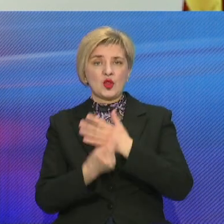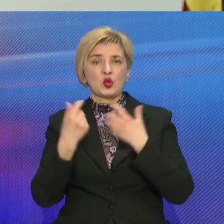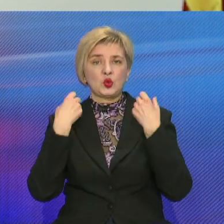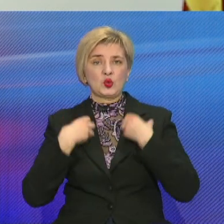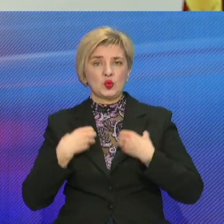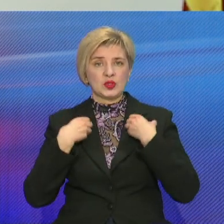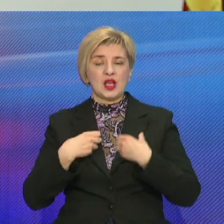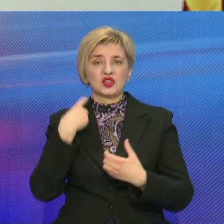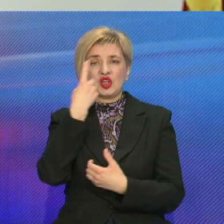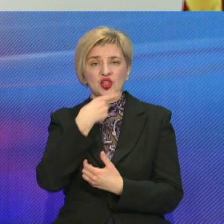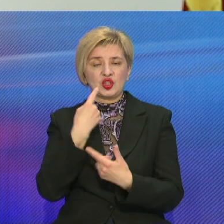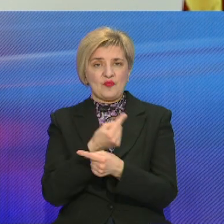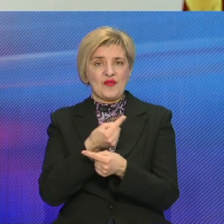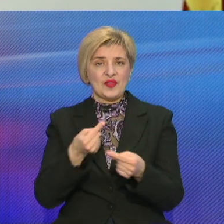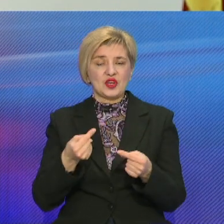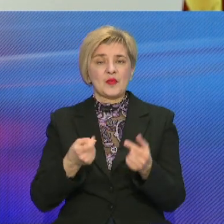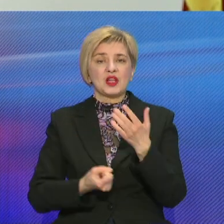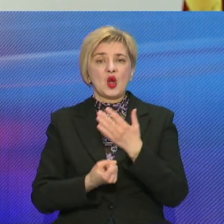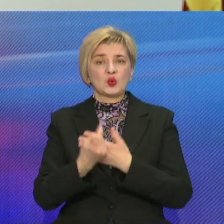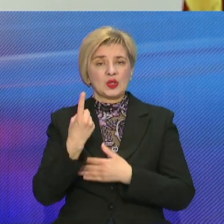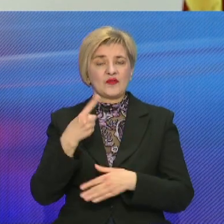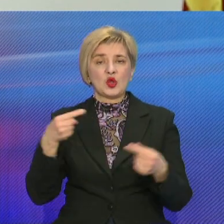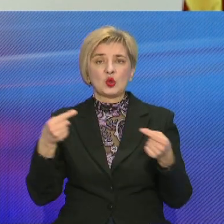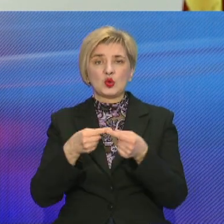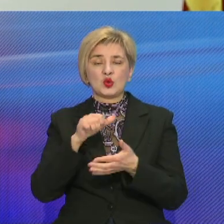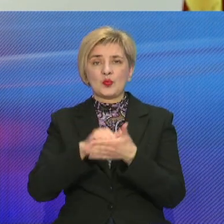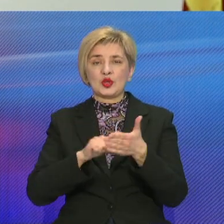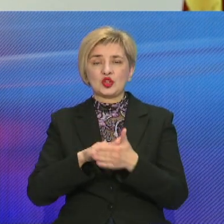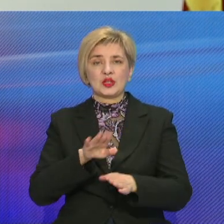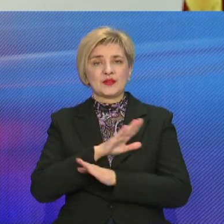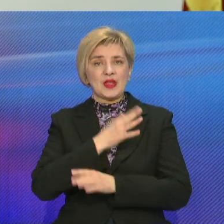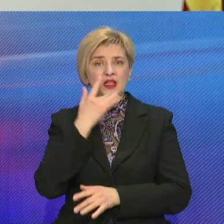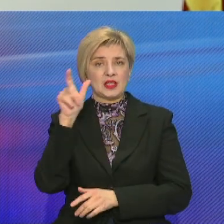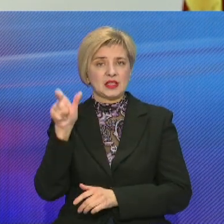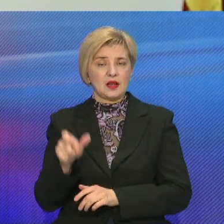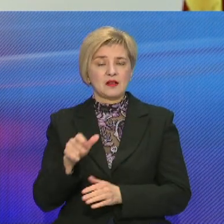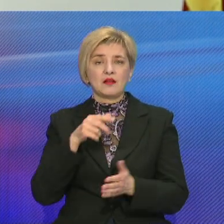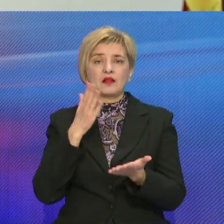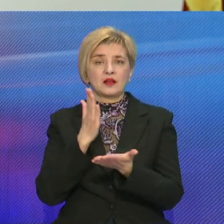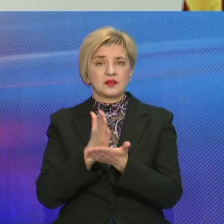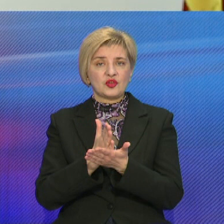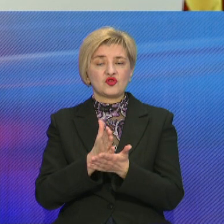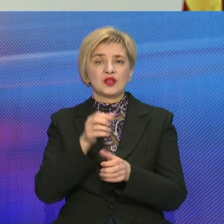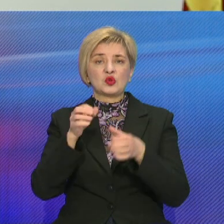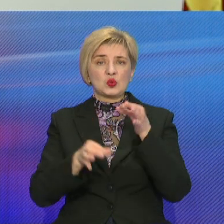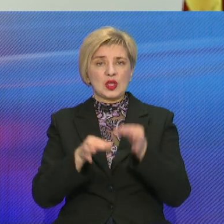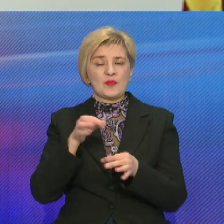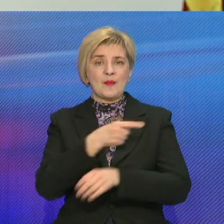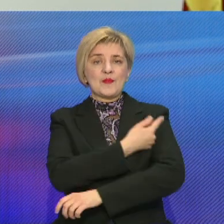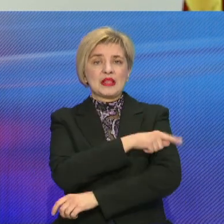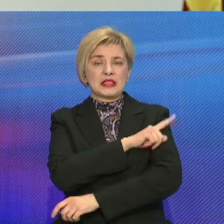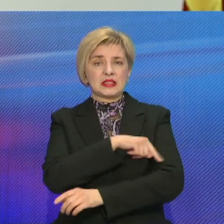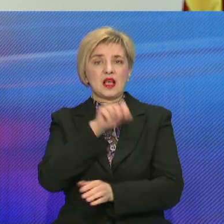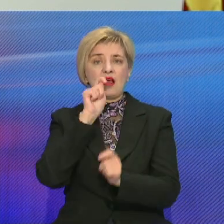личными вещами. Для установления точной причины смерти иностранца назначена судебно-медицинская экспертиза.